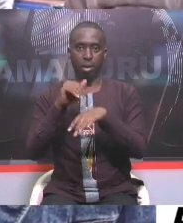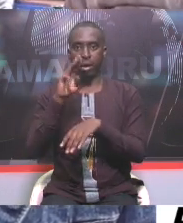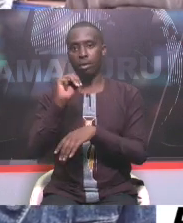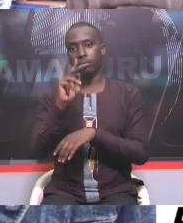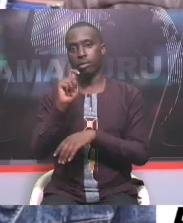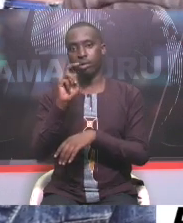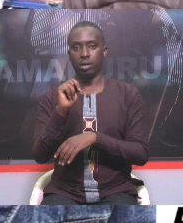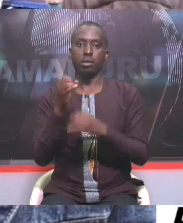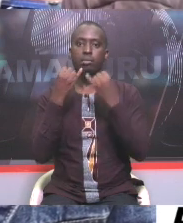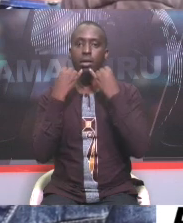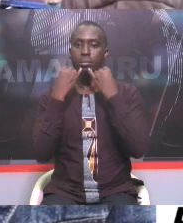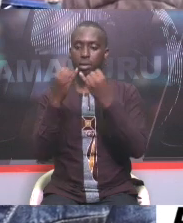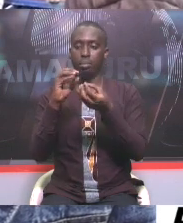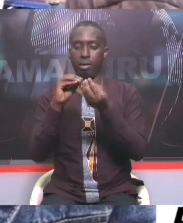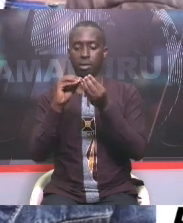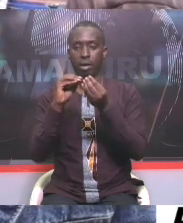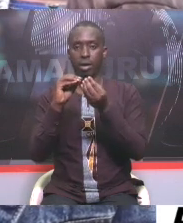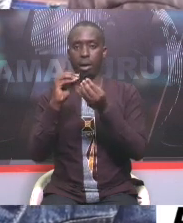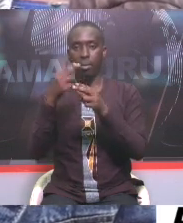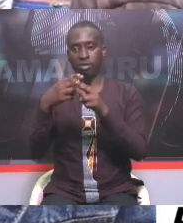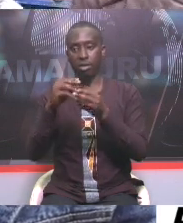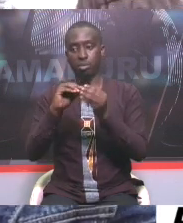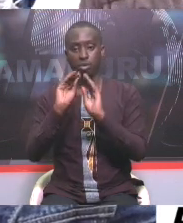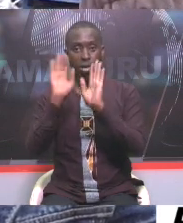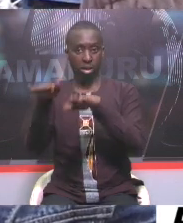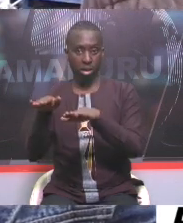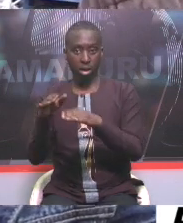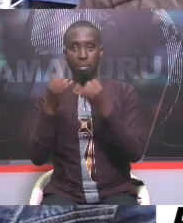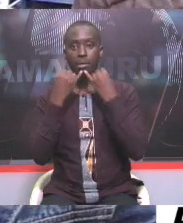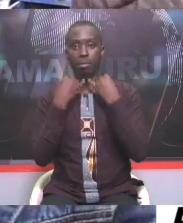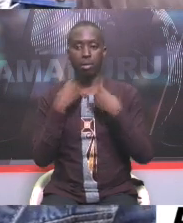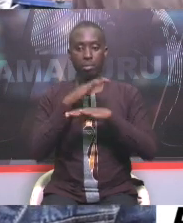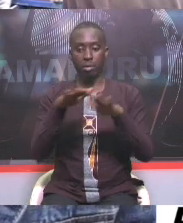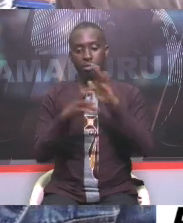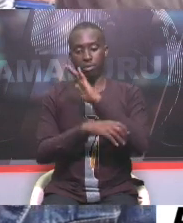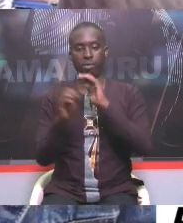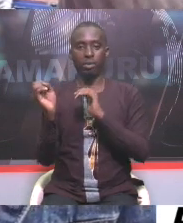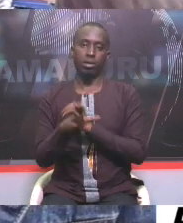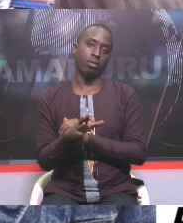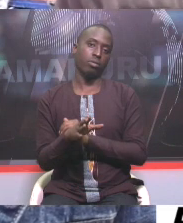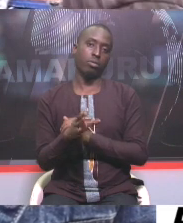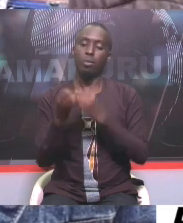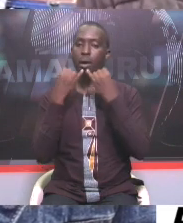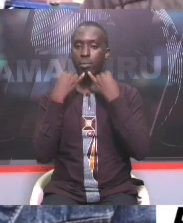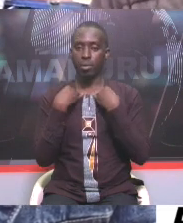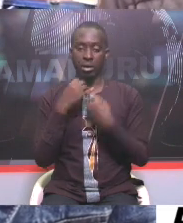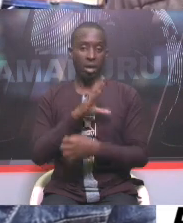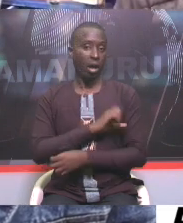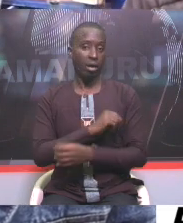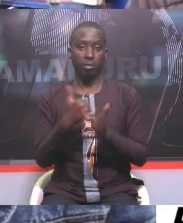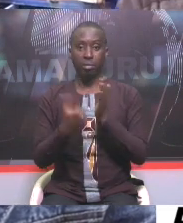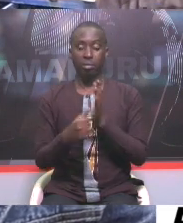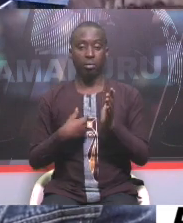MTN bambwira amazina ya nimero yagiyeho, bambwira ko yamaze no kuyabikuza. barambwira ngo nihangane ku